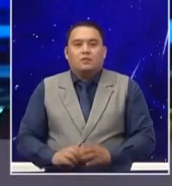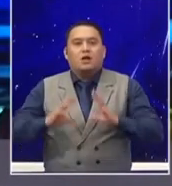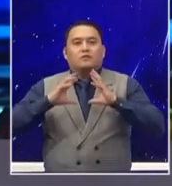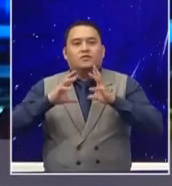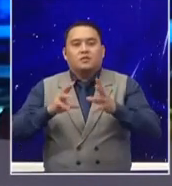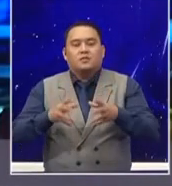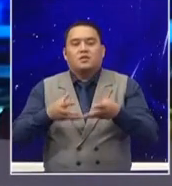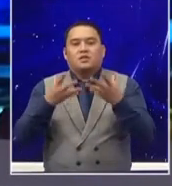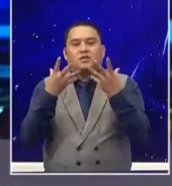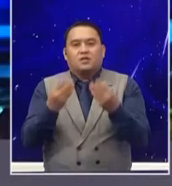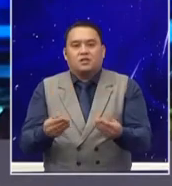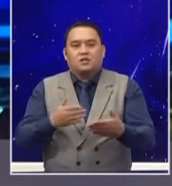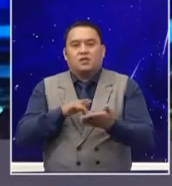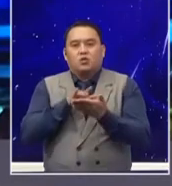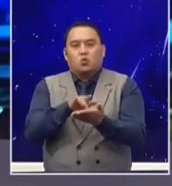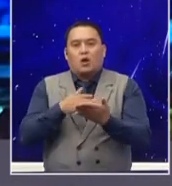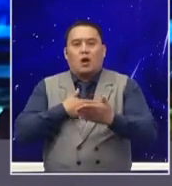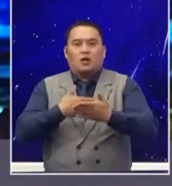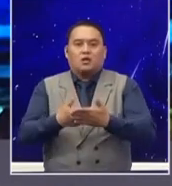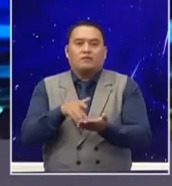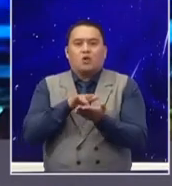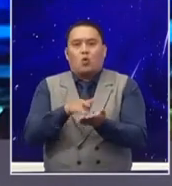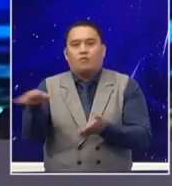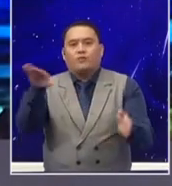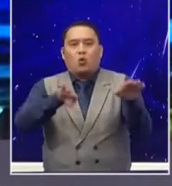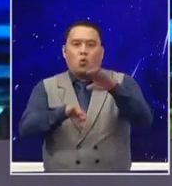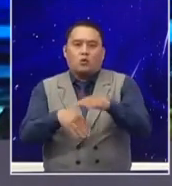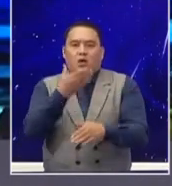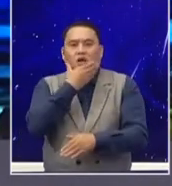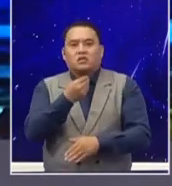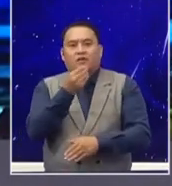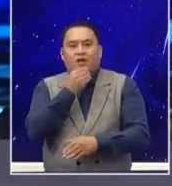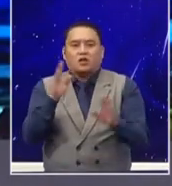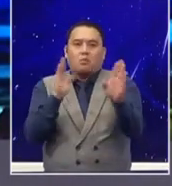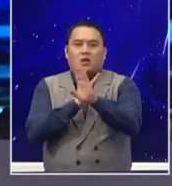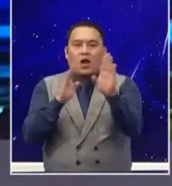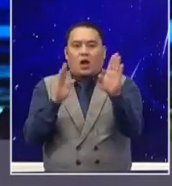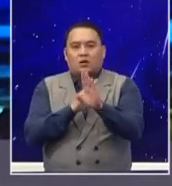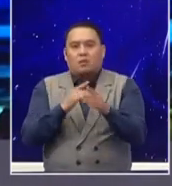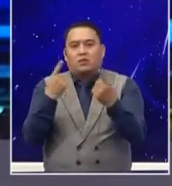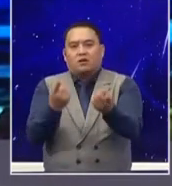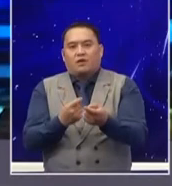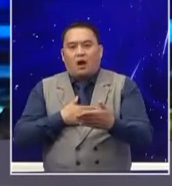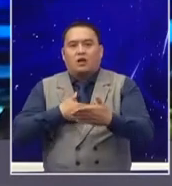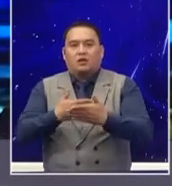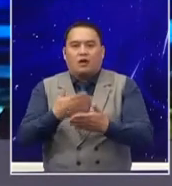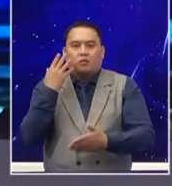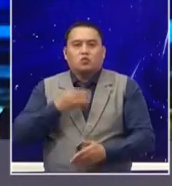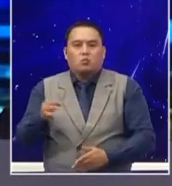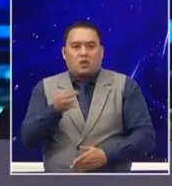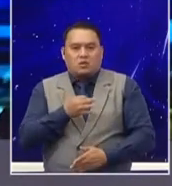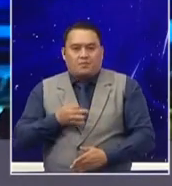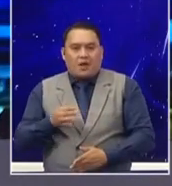Всемирный день туризма любители активного отдыха отметили походом в горы. Захватывающие виды и красота природы – вот что привлекает активистов в Жетысусском